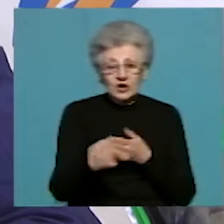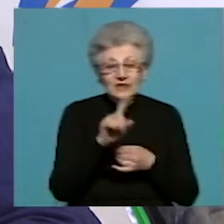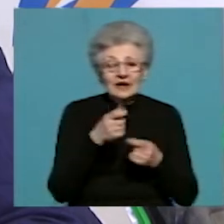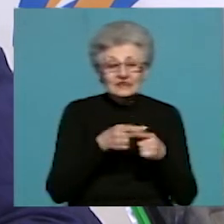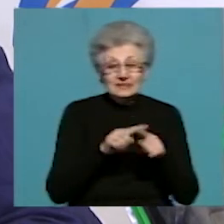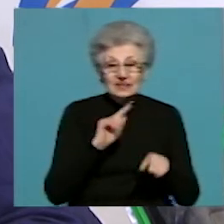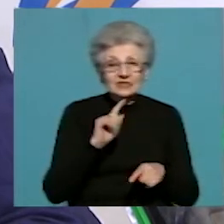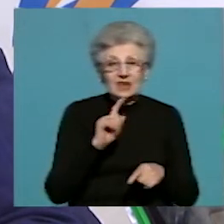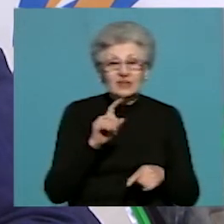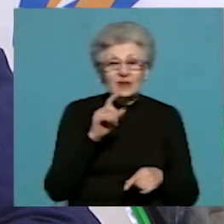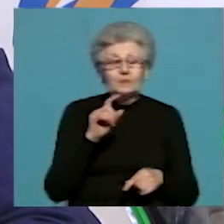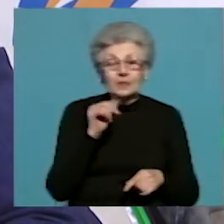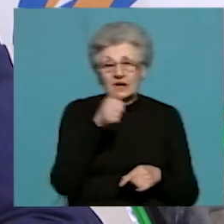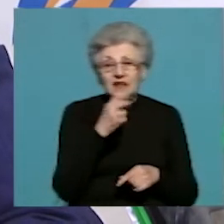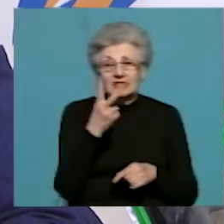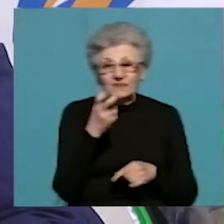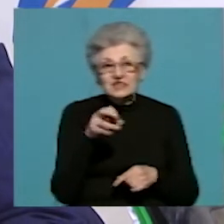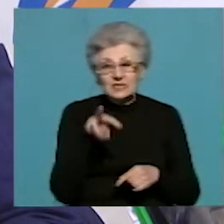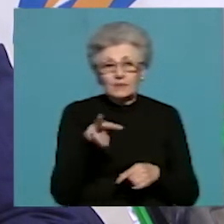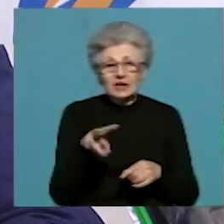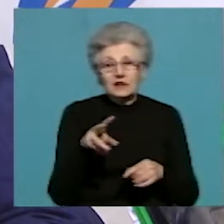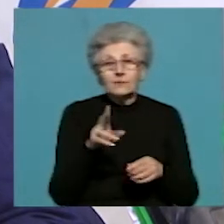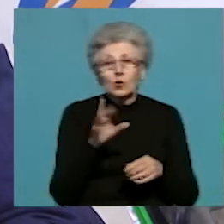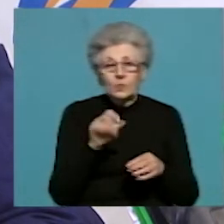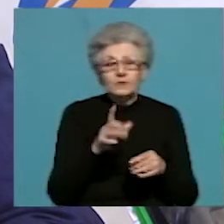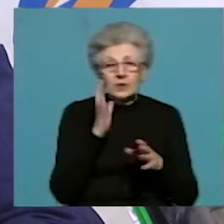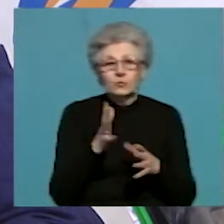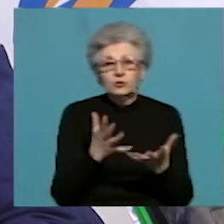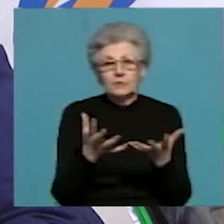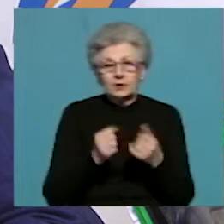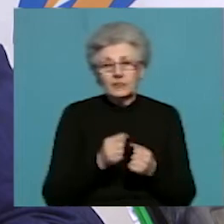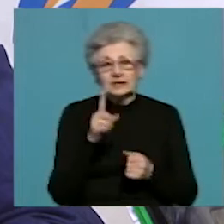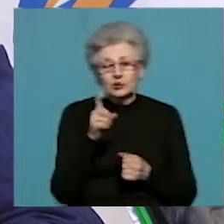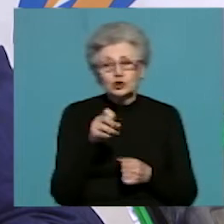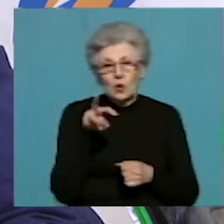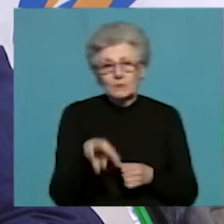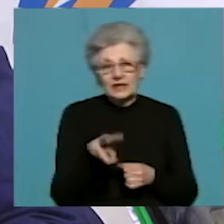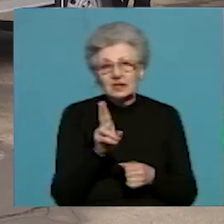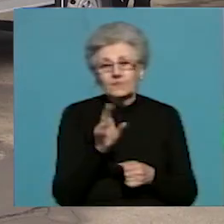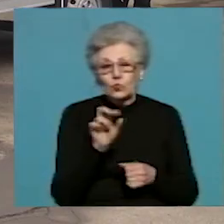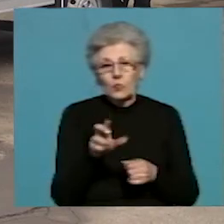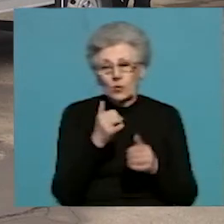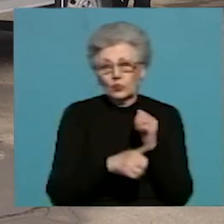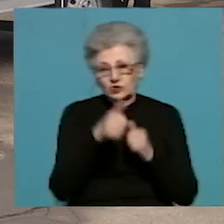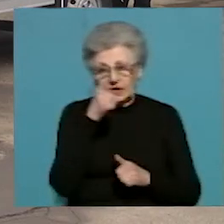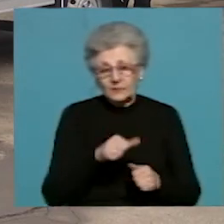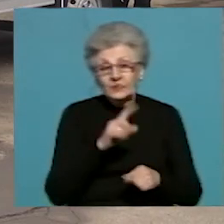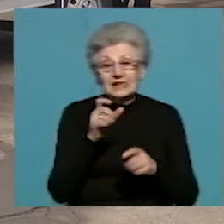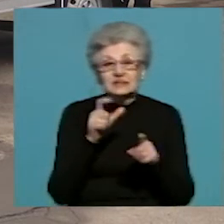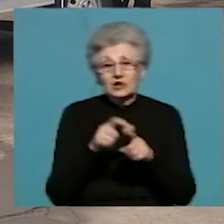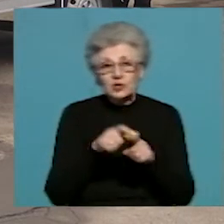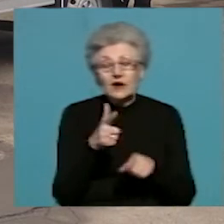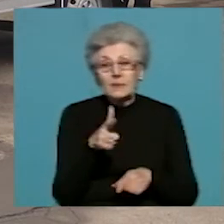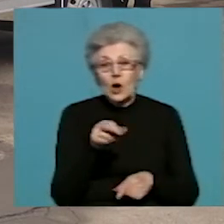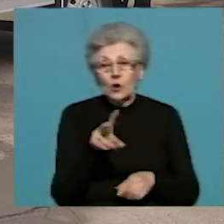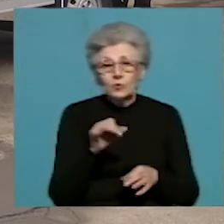газовий рік 1200 метрів кубічних, то до розрахунків буде прийматися 100 метрів кубічних кожного місяця. За словами Голубченка,